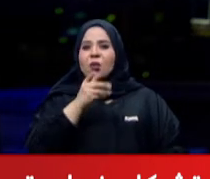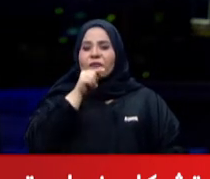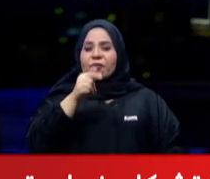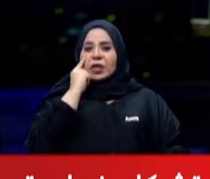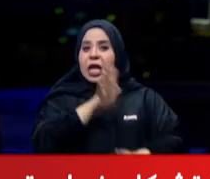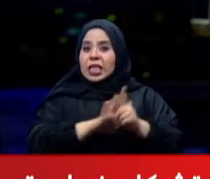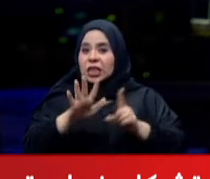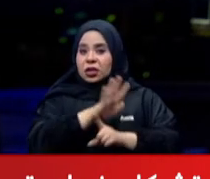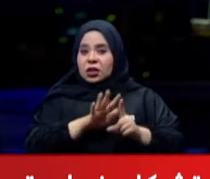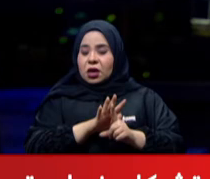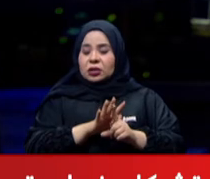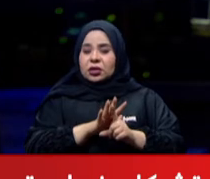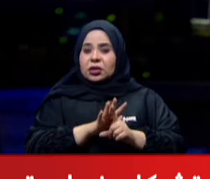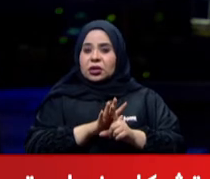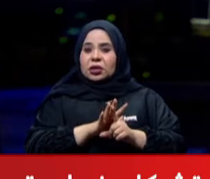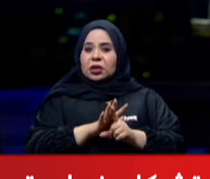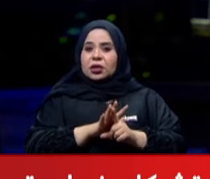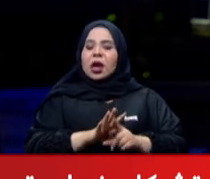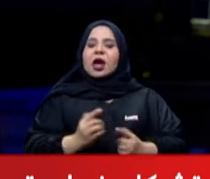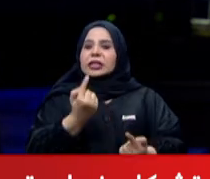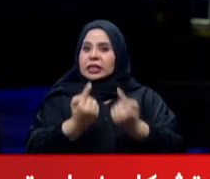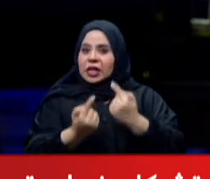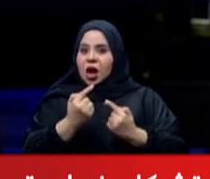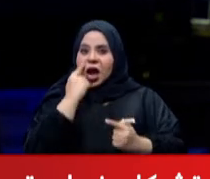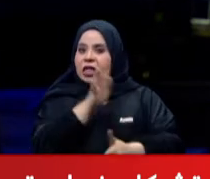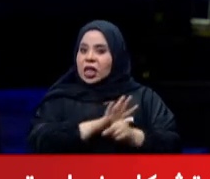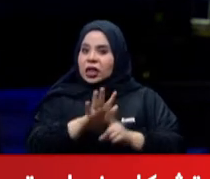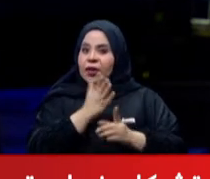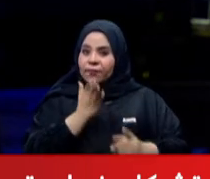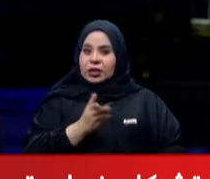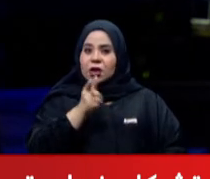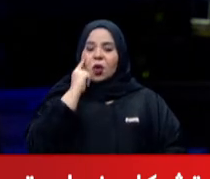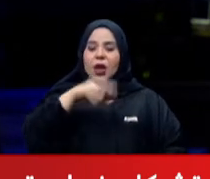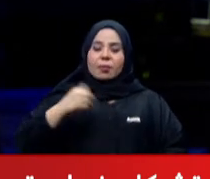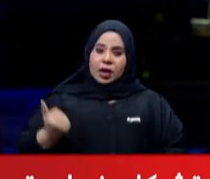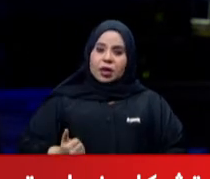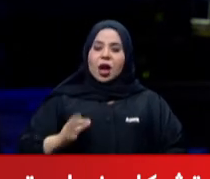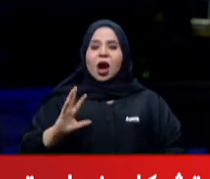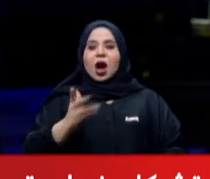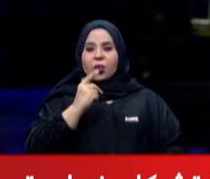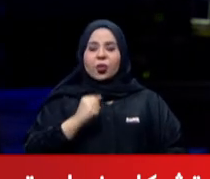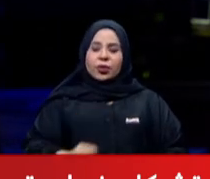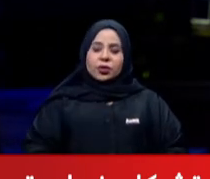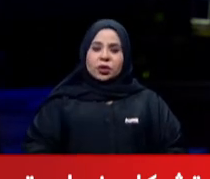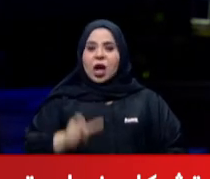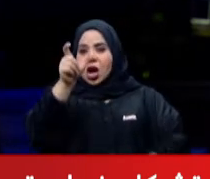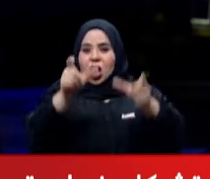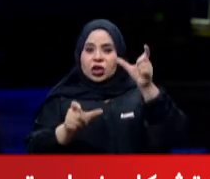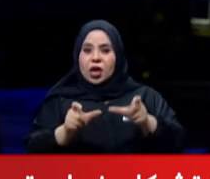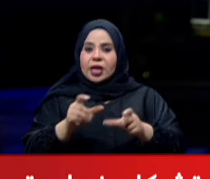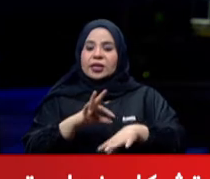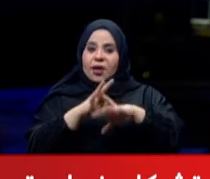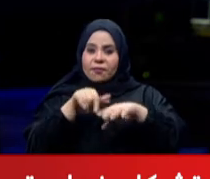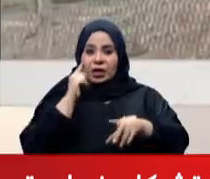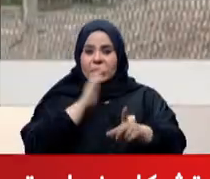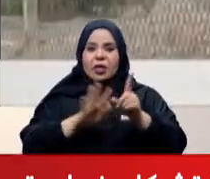تأثيرات على مثلا المحاصيل الزراعية الموجودة في البحرين، أو حتى على يعني الناس الموجودين في الشارع؟ شوف